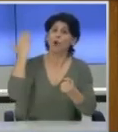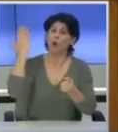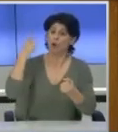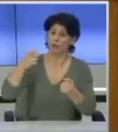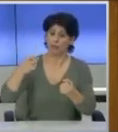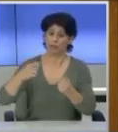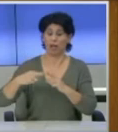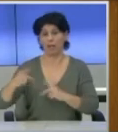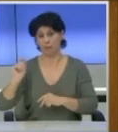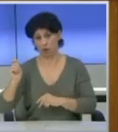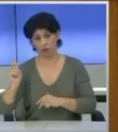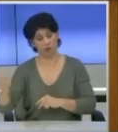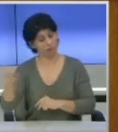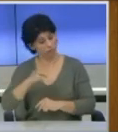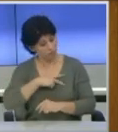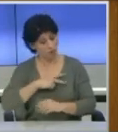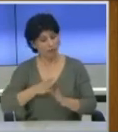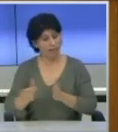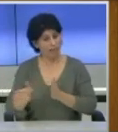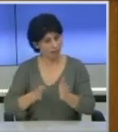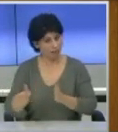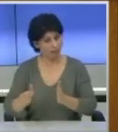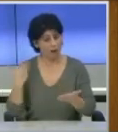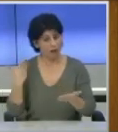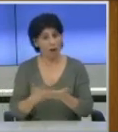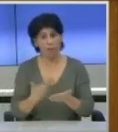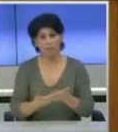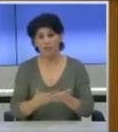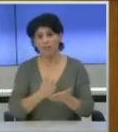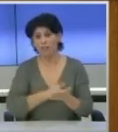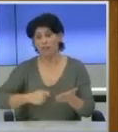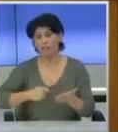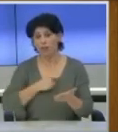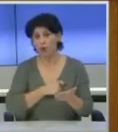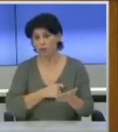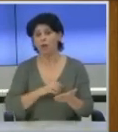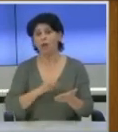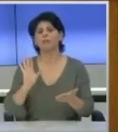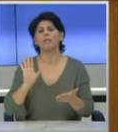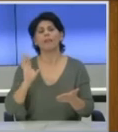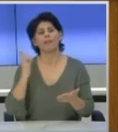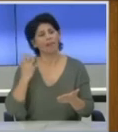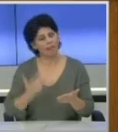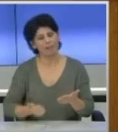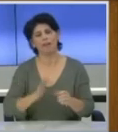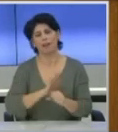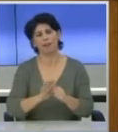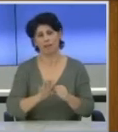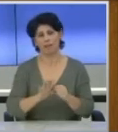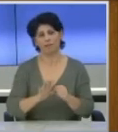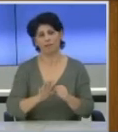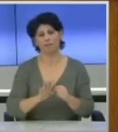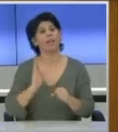στην αντιπολίτευση, κινούνται στη σωστή κατεύθυνση, αποδεικνύεται όμως δυστυχώς ότι δεν ήταν